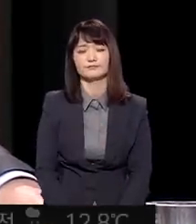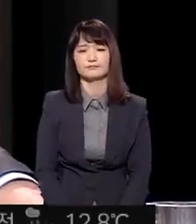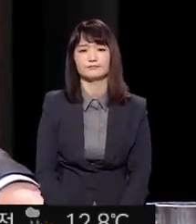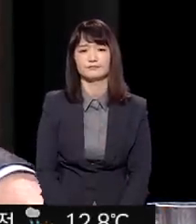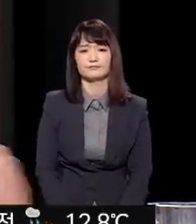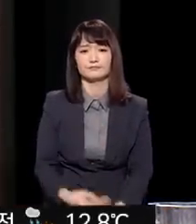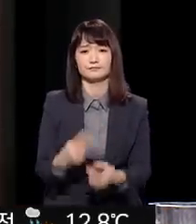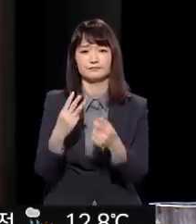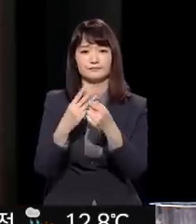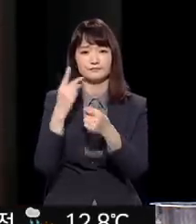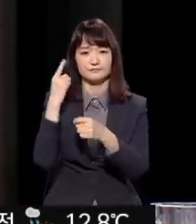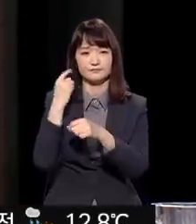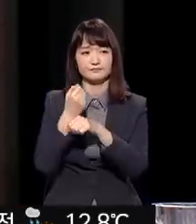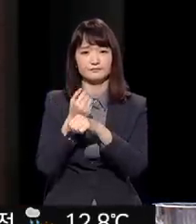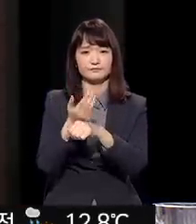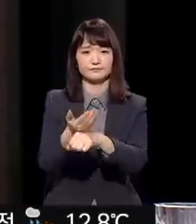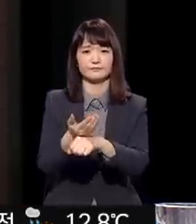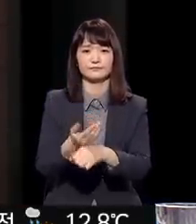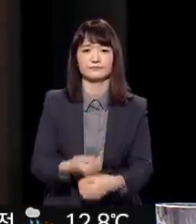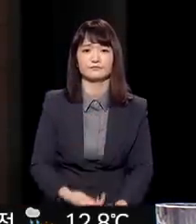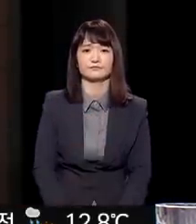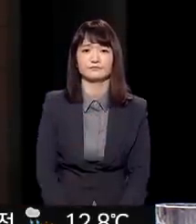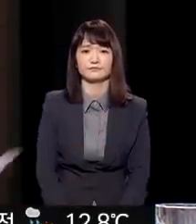이렇게 정리하고요. 세 번째 사건 이어갑니다.